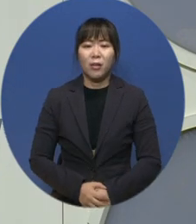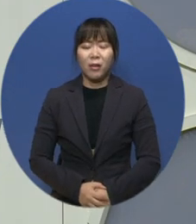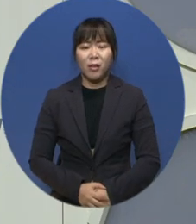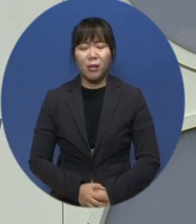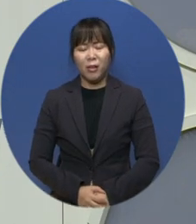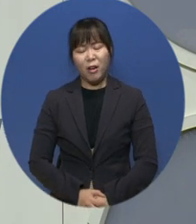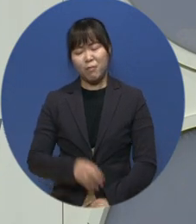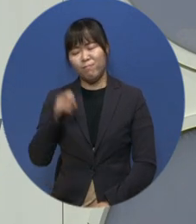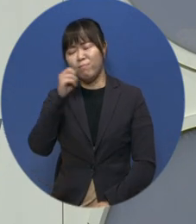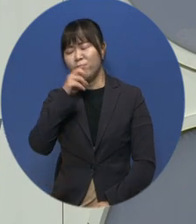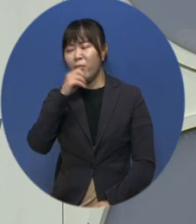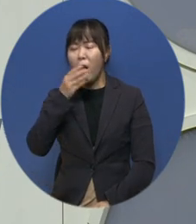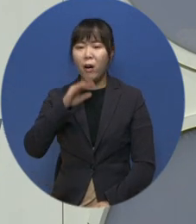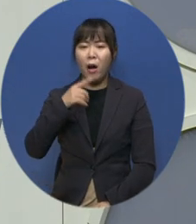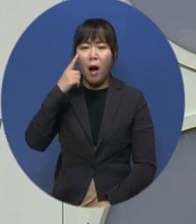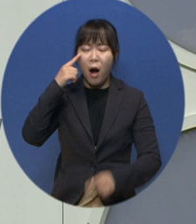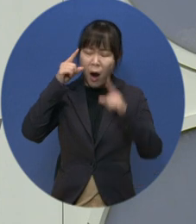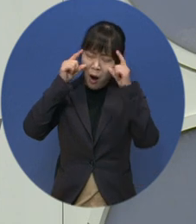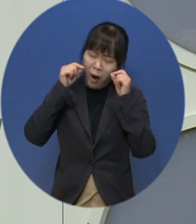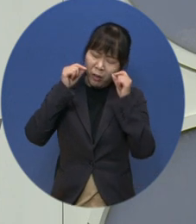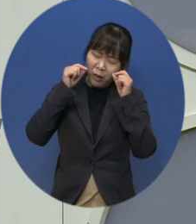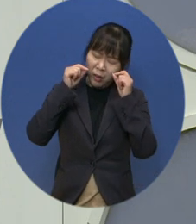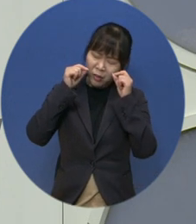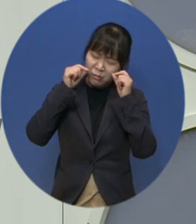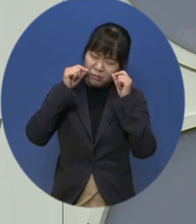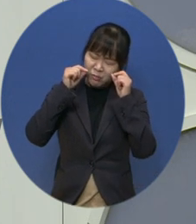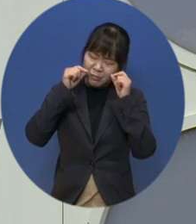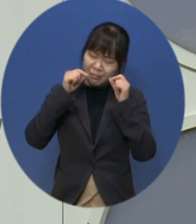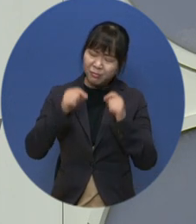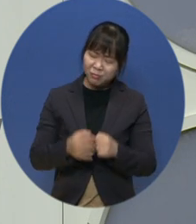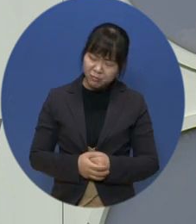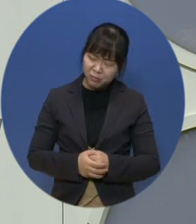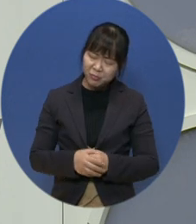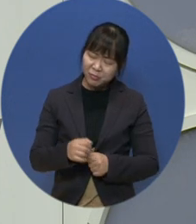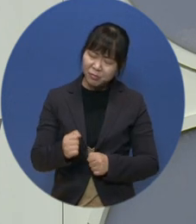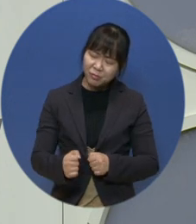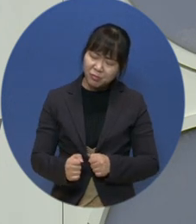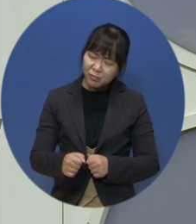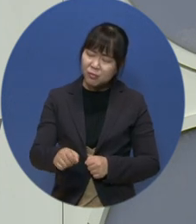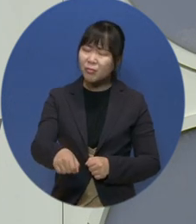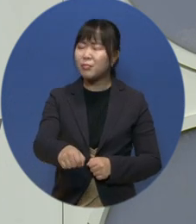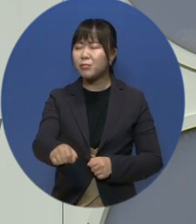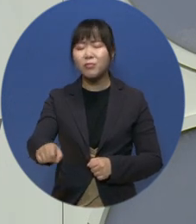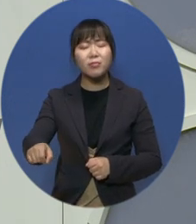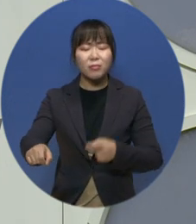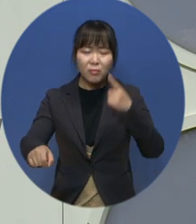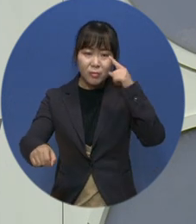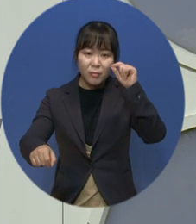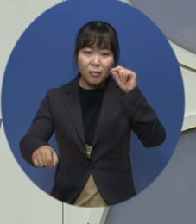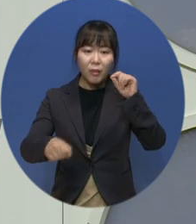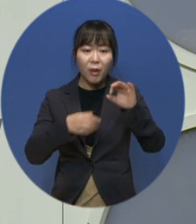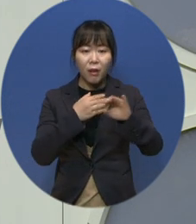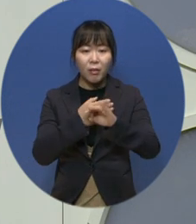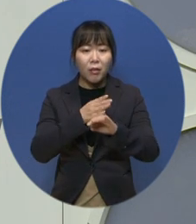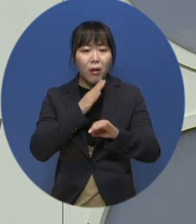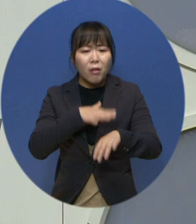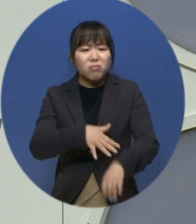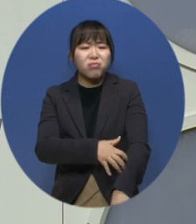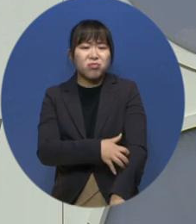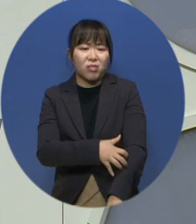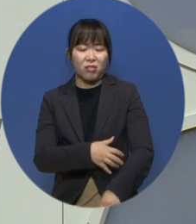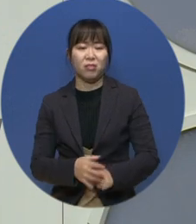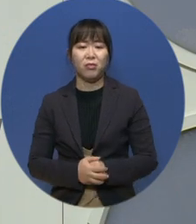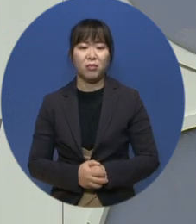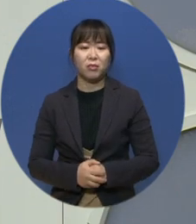그냥 하는데 눈을 감고 해야 되니까 감고 하다 보면은 이게 굉장히 불편한